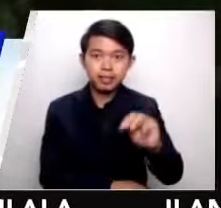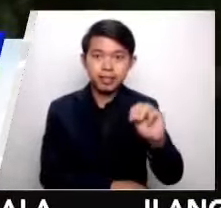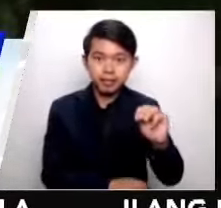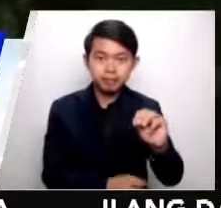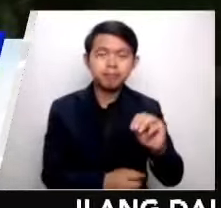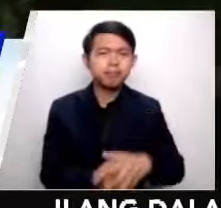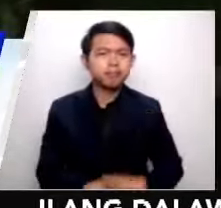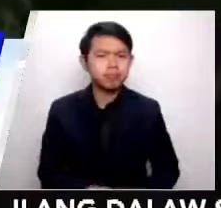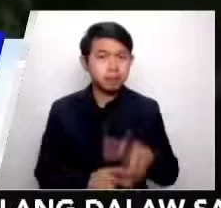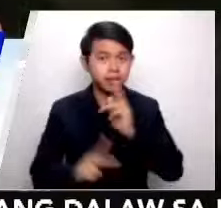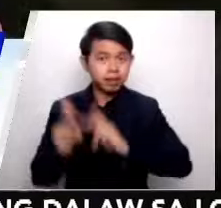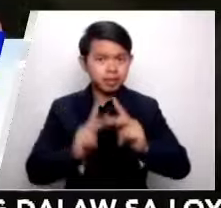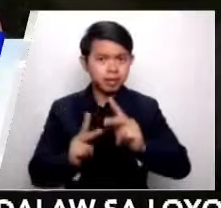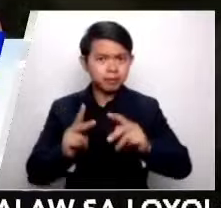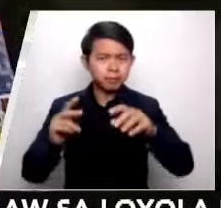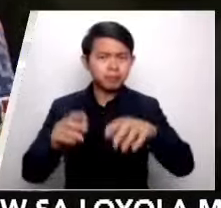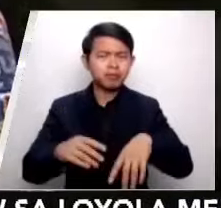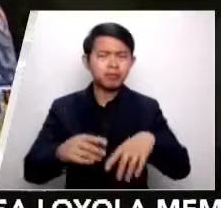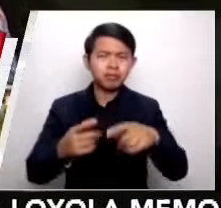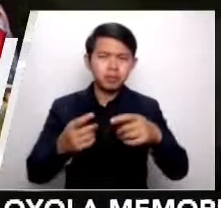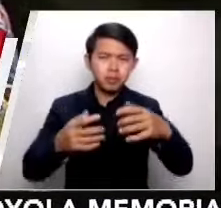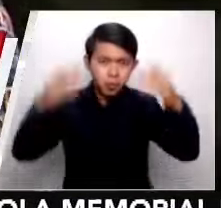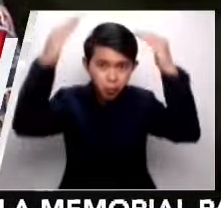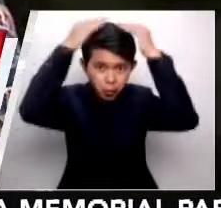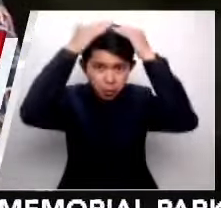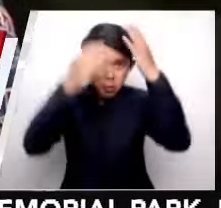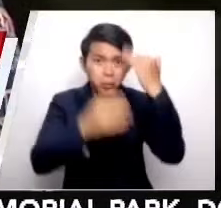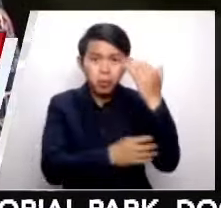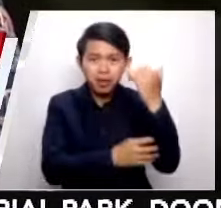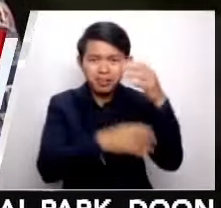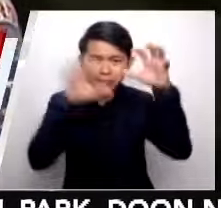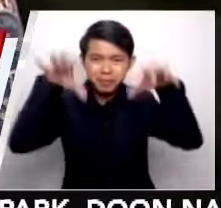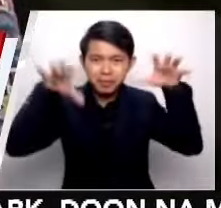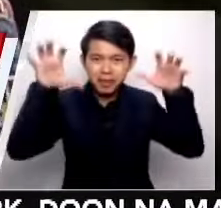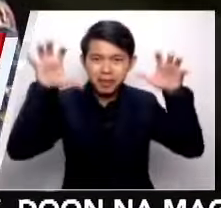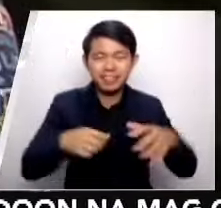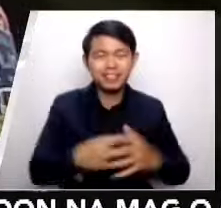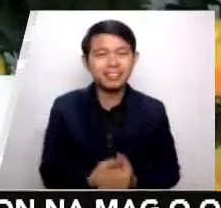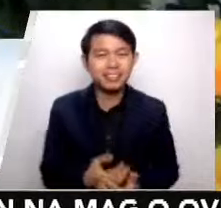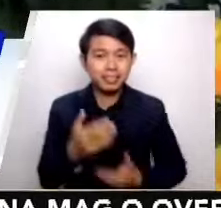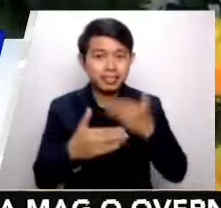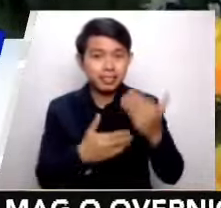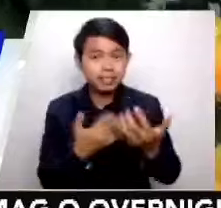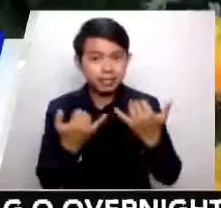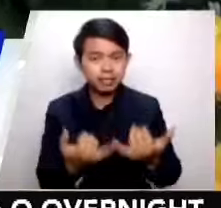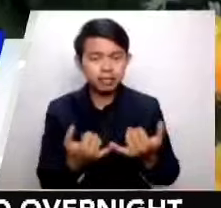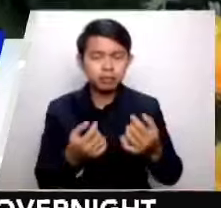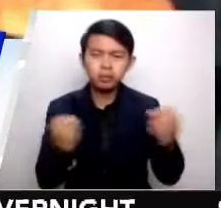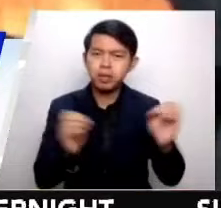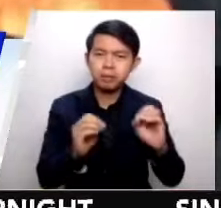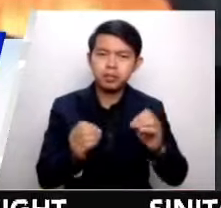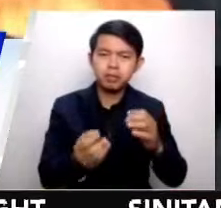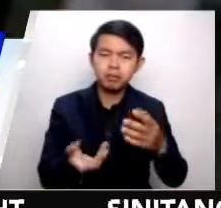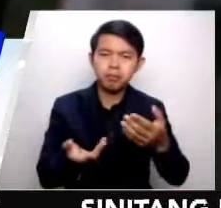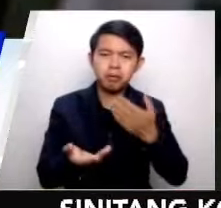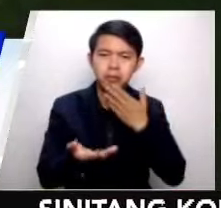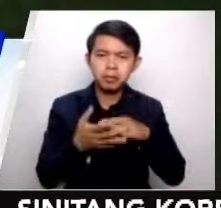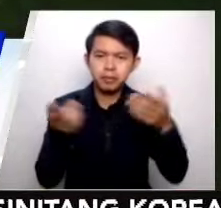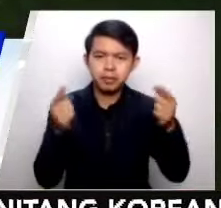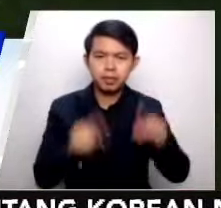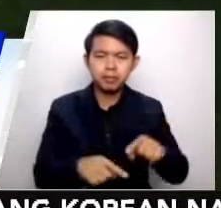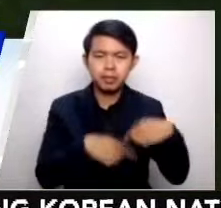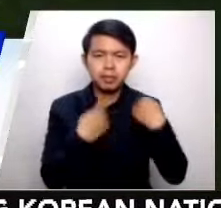silong ang mga dumalaw. Ngayon, ma'am, wala pa naman ang untoward incident na nangyayari mula kahapon. Sa ngayon po, hindi ko na po pinakukan yung lighter